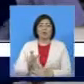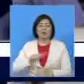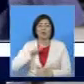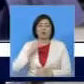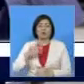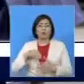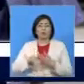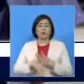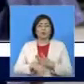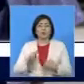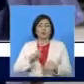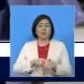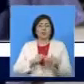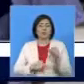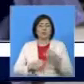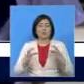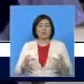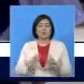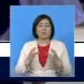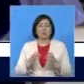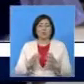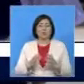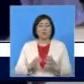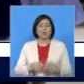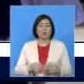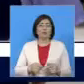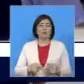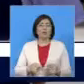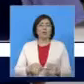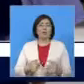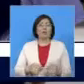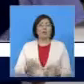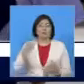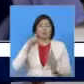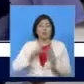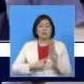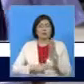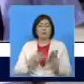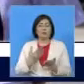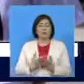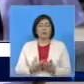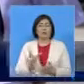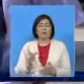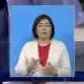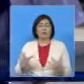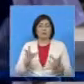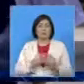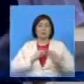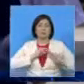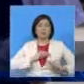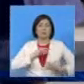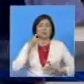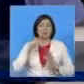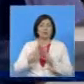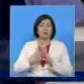оның арасында тәртіпті сақтау одан да күшті сенімділікті білдіреді. Халықпенен бірге жұмыс жасап,